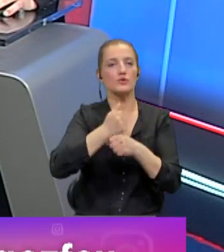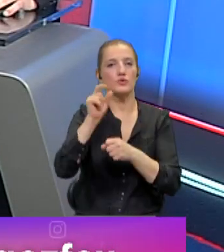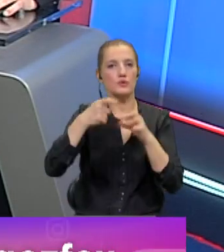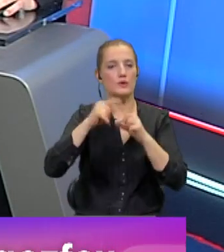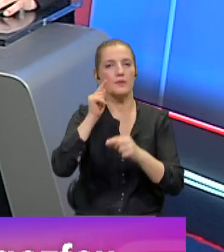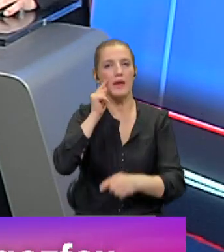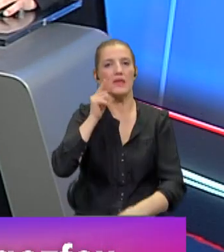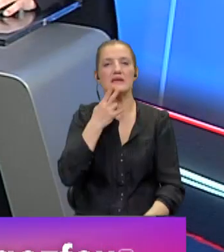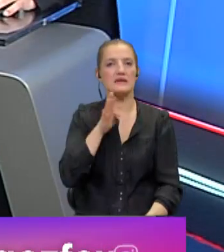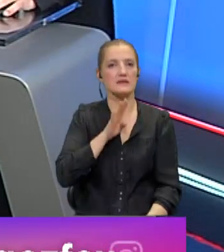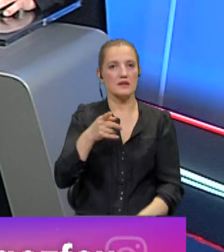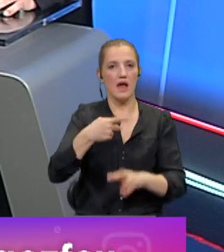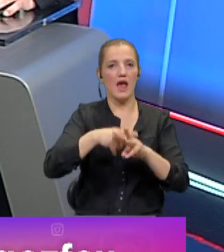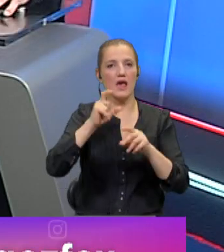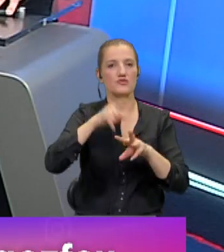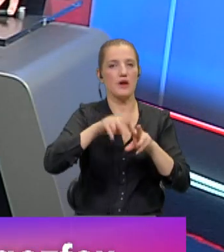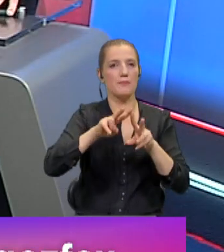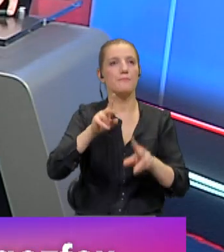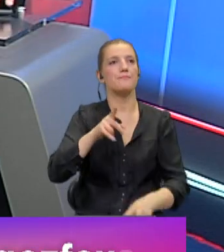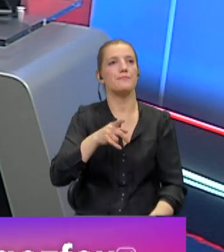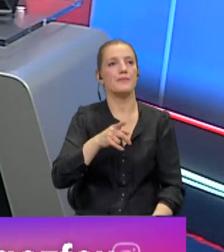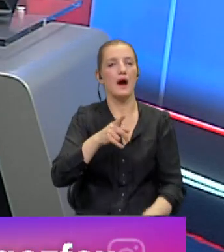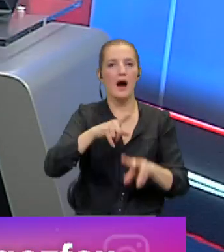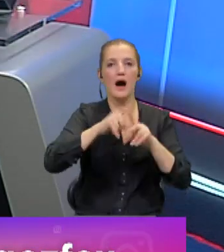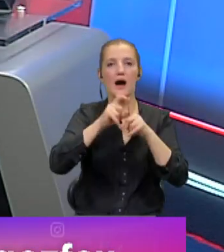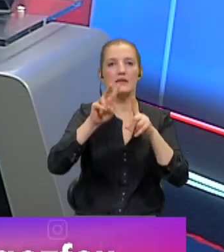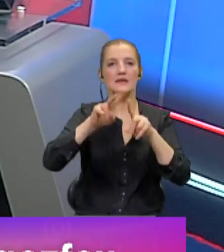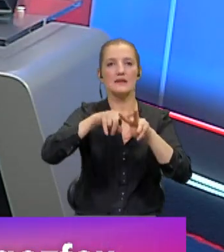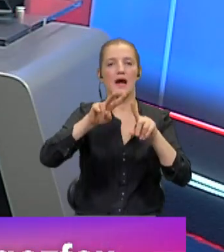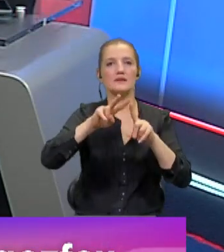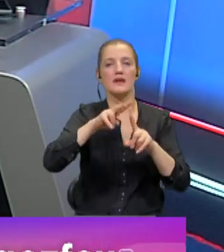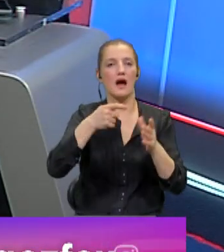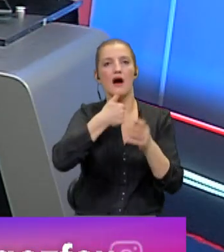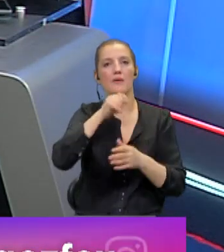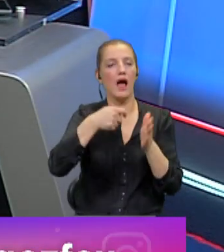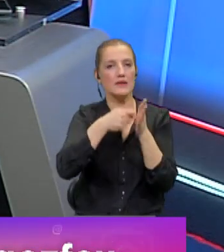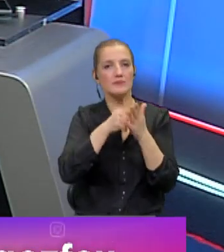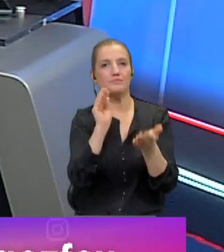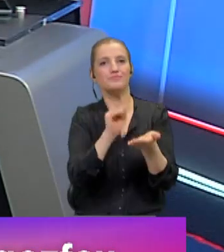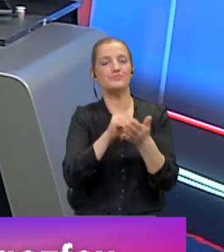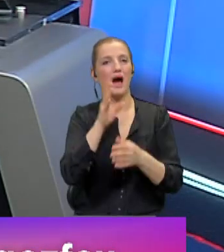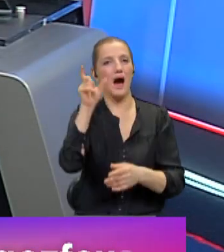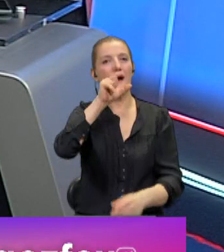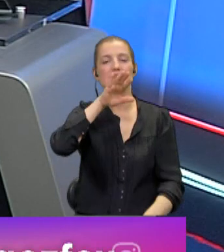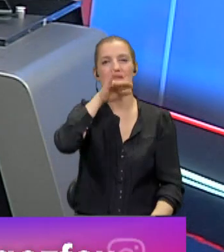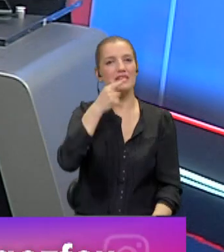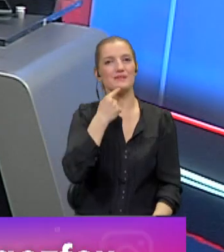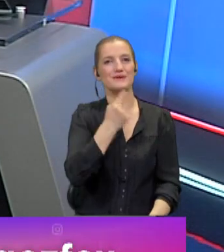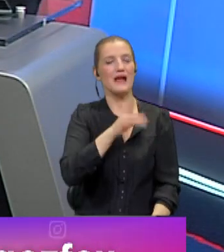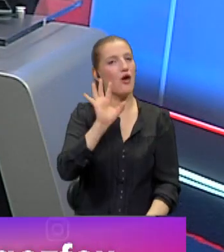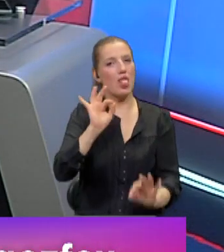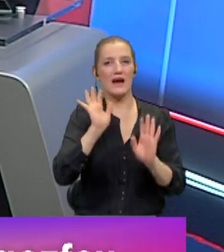Ecem Bunlar et ay de diyorlar Adnan abinin adını bilmiyorlar ay de diyorlar yüzü ağzı böyle